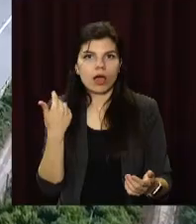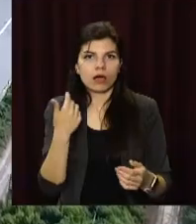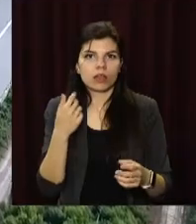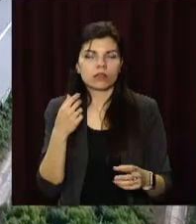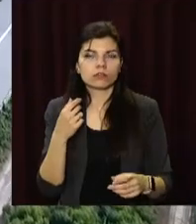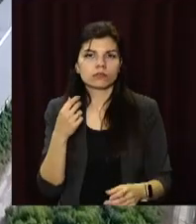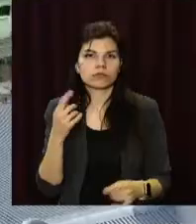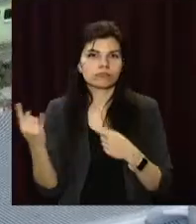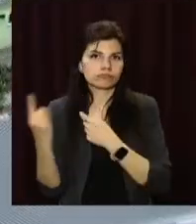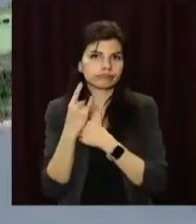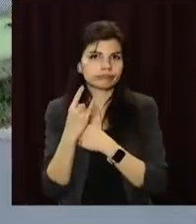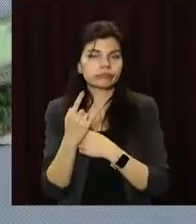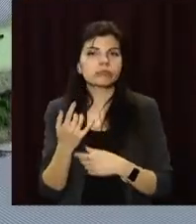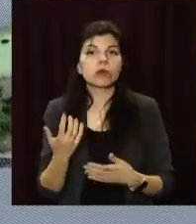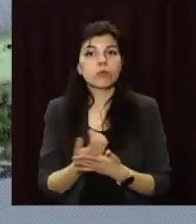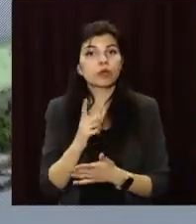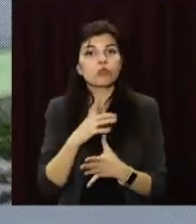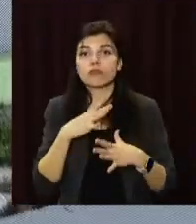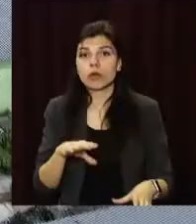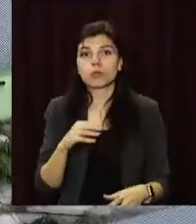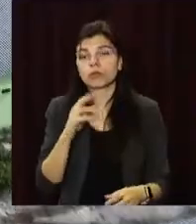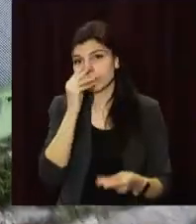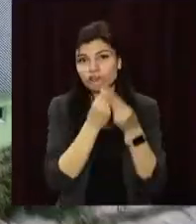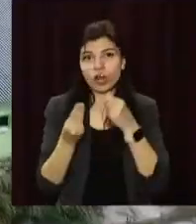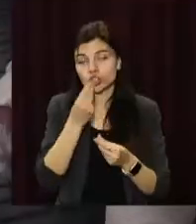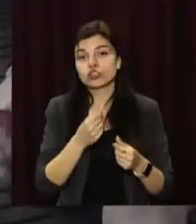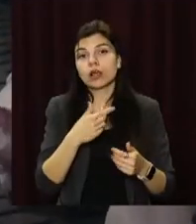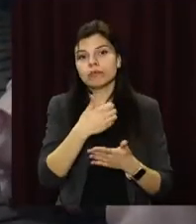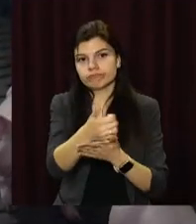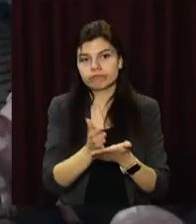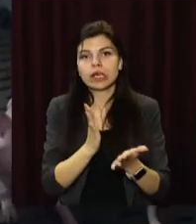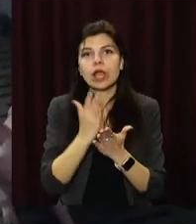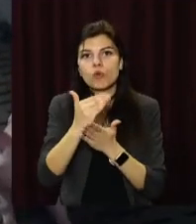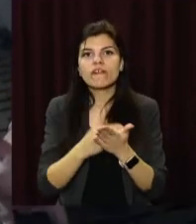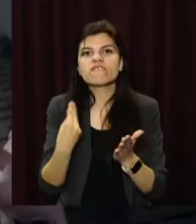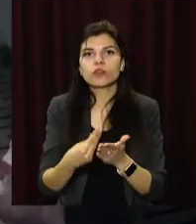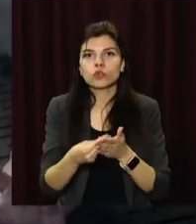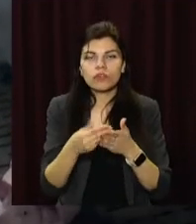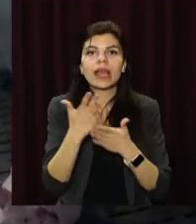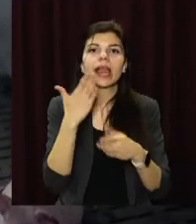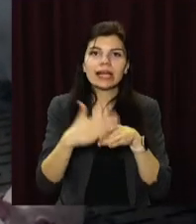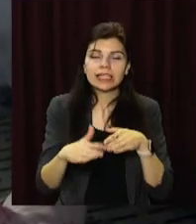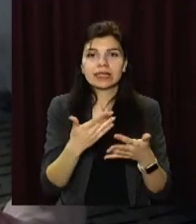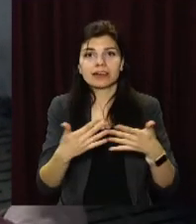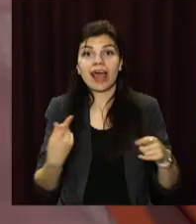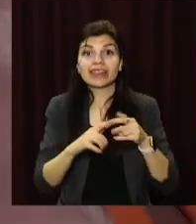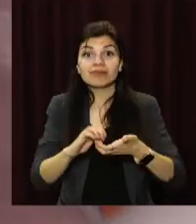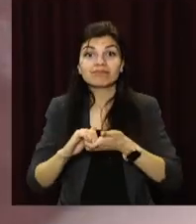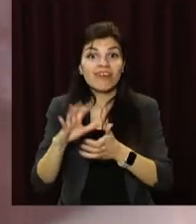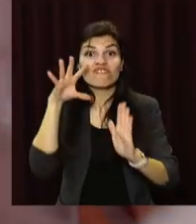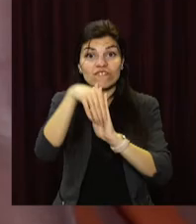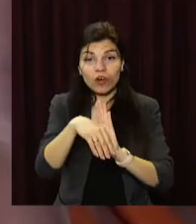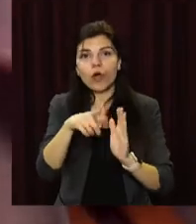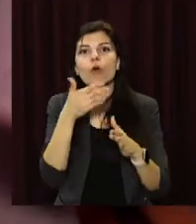контрагенти. Аби не втрапити на шахраїв, для аграріїв – комплекс послуг. Є й програми фінансування та кредитування, допомога при